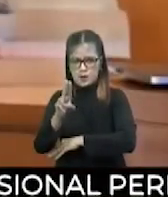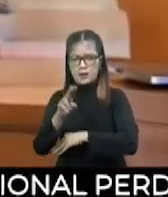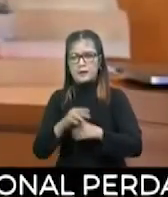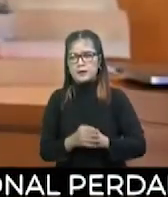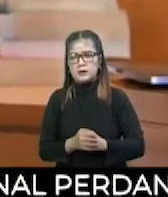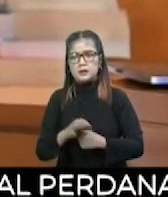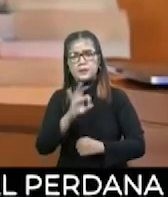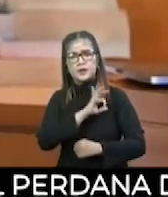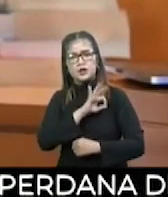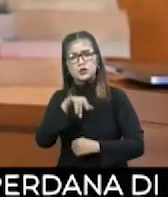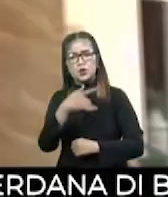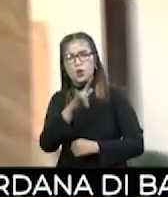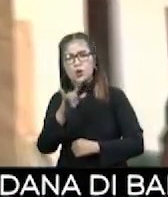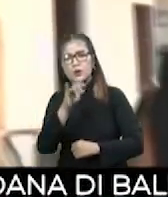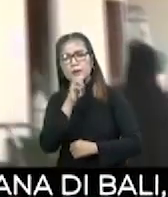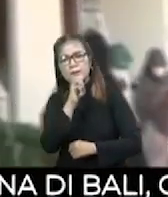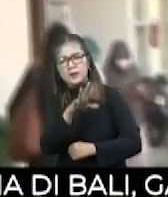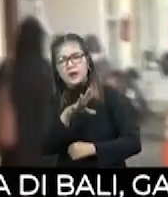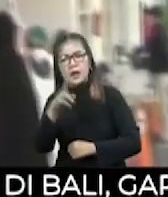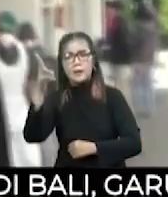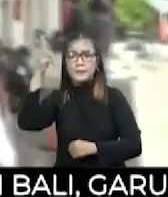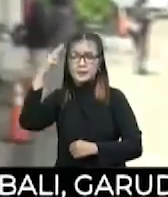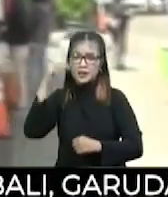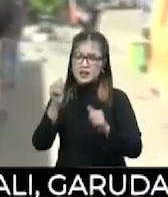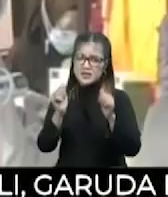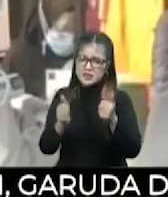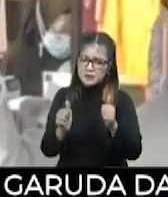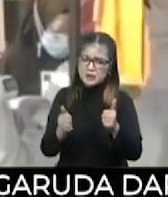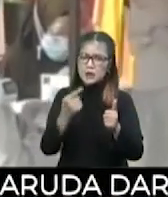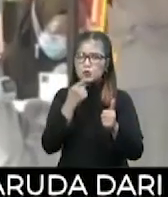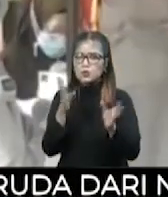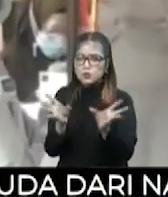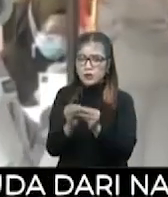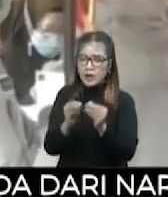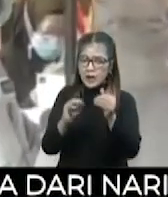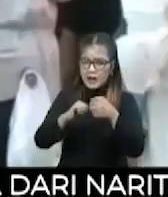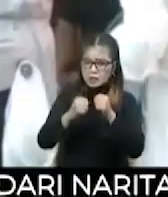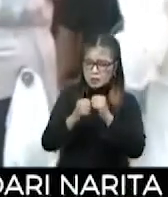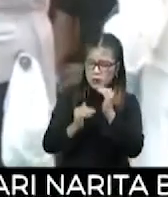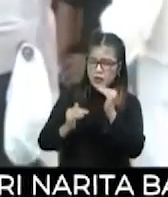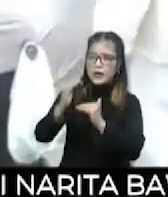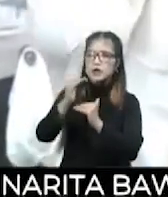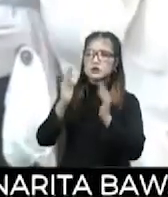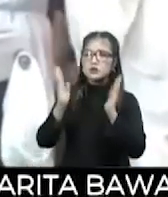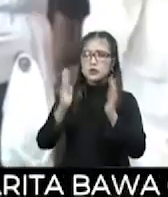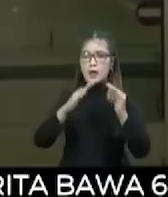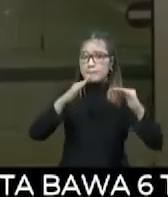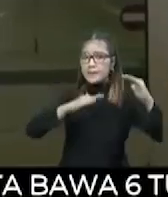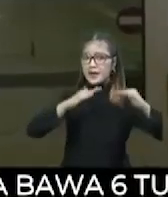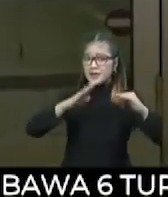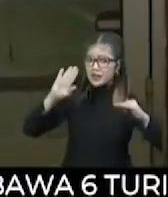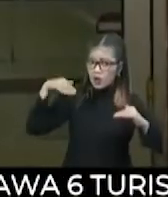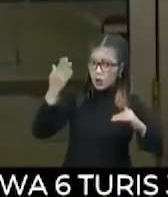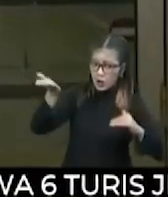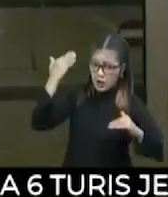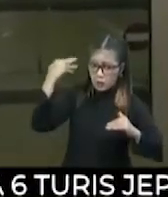Presiden Joko Widodo mengatakan pemerintah telah memperkirakan dan mengantisipasi lonjakan kasus COVID-19. Jika dibandingkan tahun lalu, pemerintah kini lebih siap